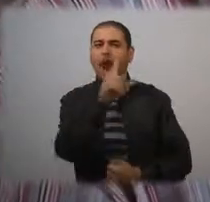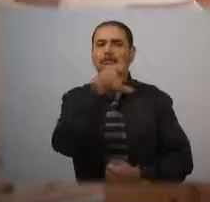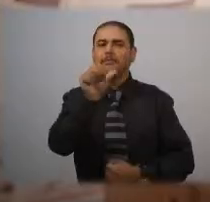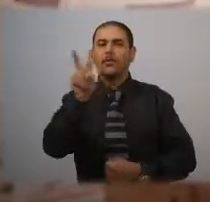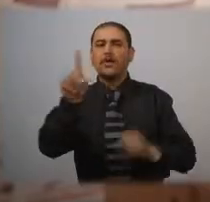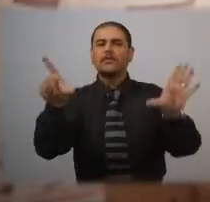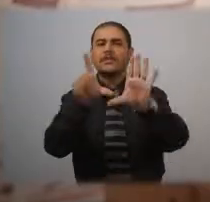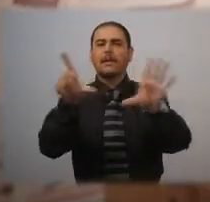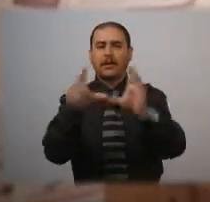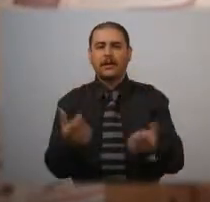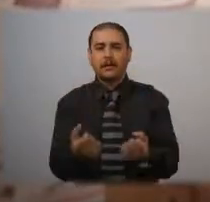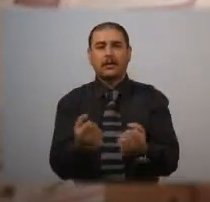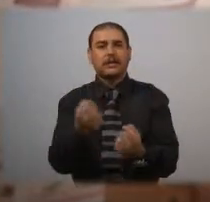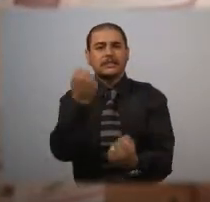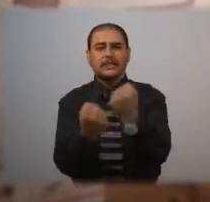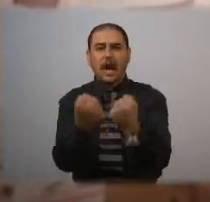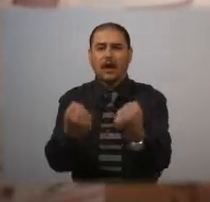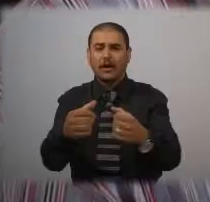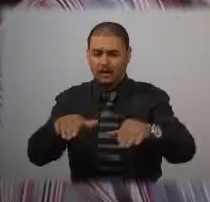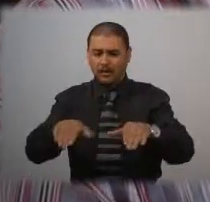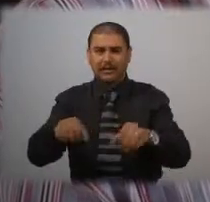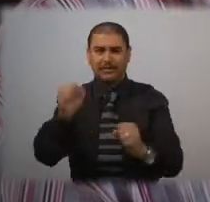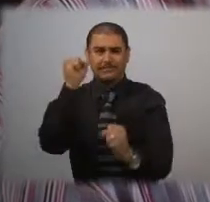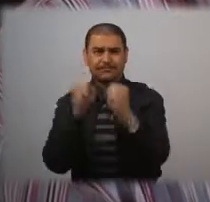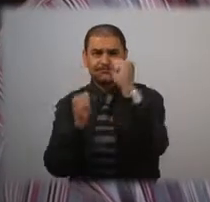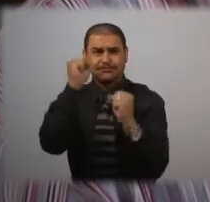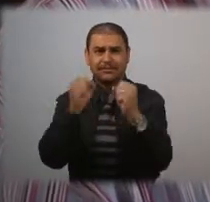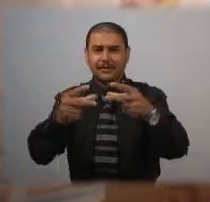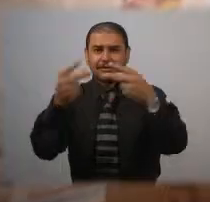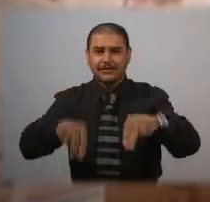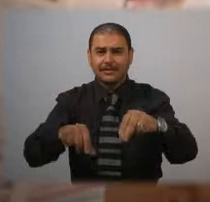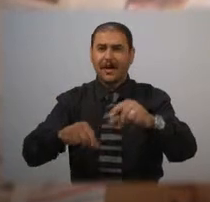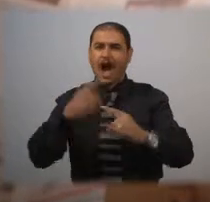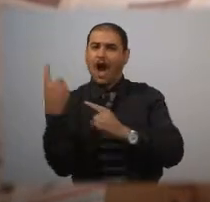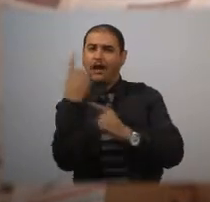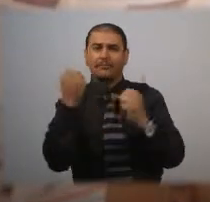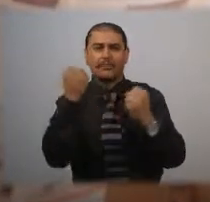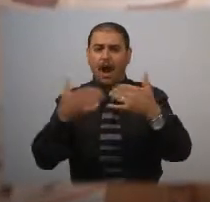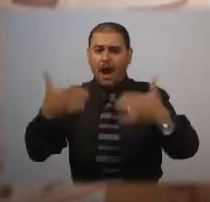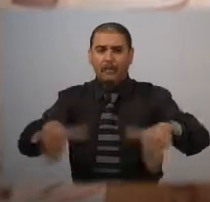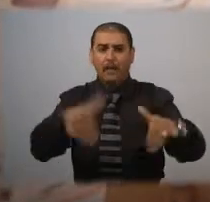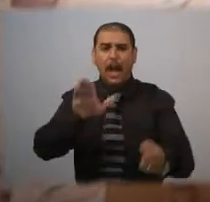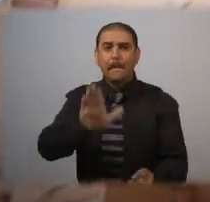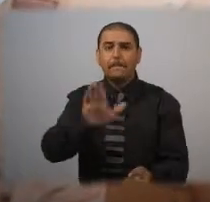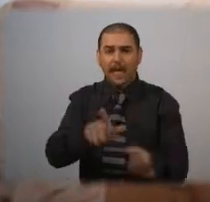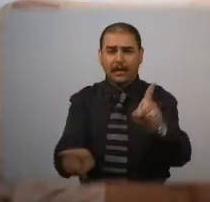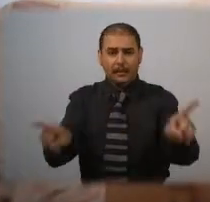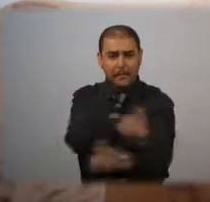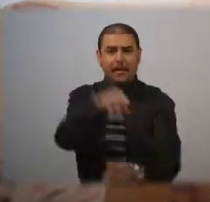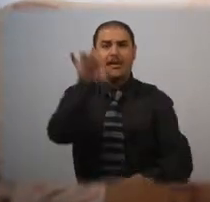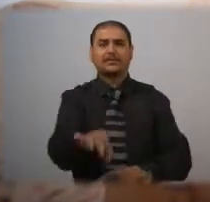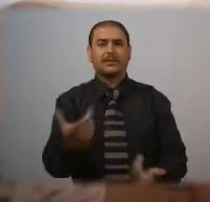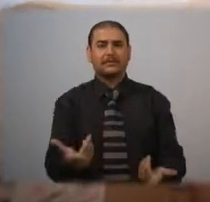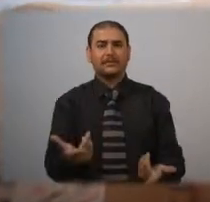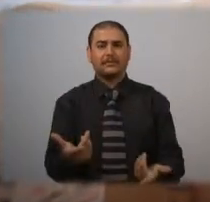فيه مرة اجاني قلت له كل المجموعة الأمامية بدها تغيير وغيرت له الجامكة وكمان السنوبرسات كانوا شوي تعبانين غيرتهم قلت له لازم